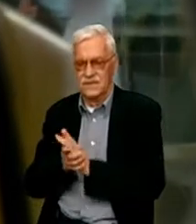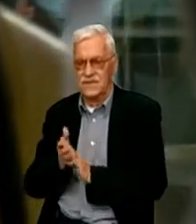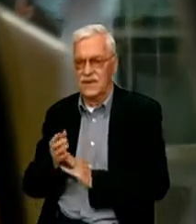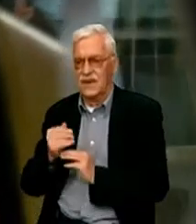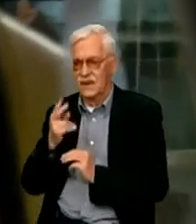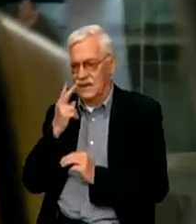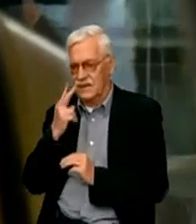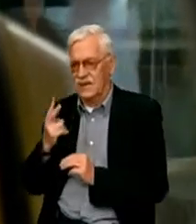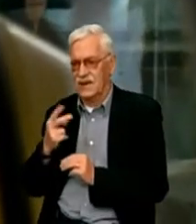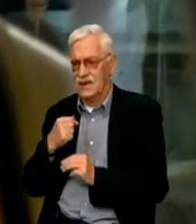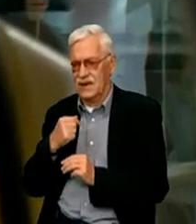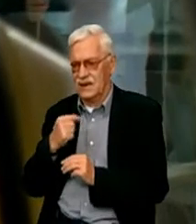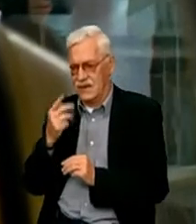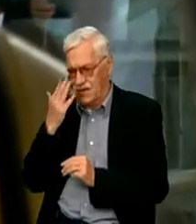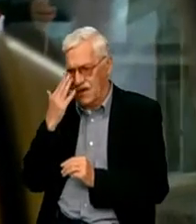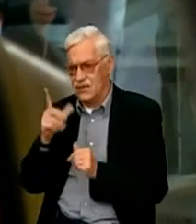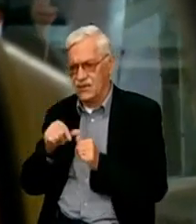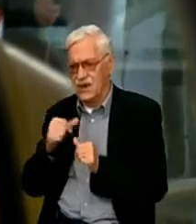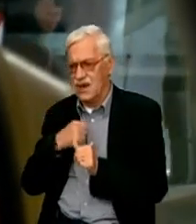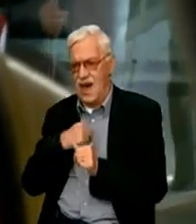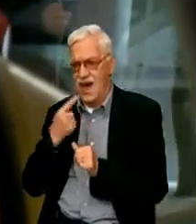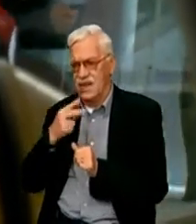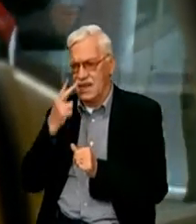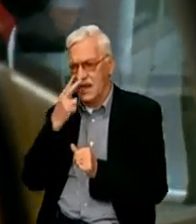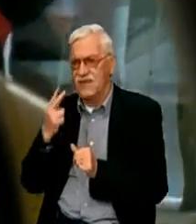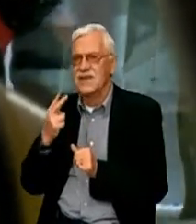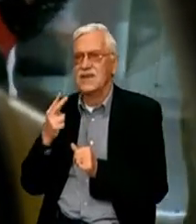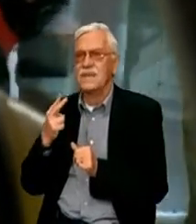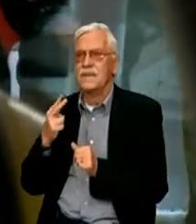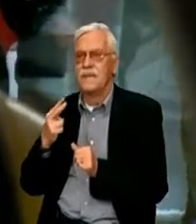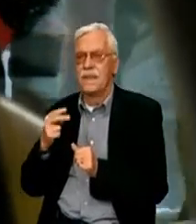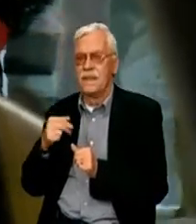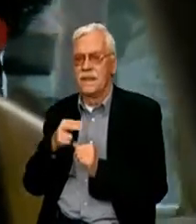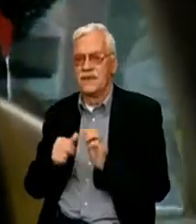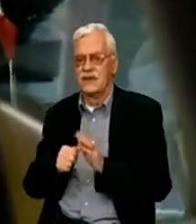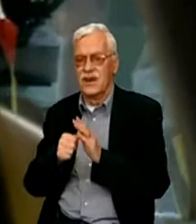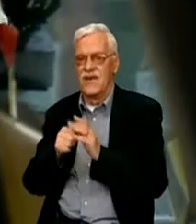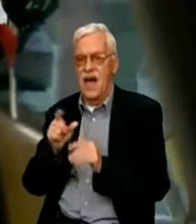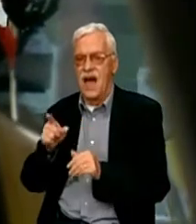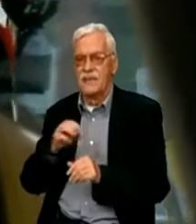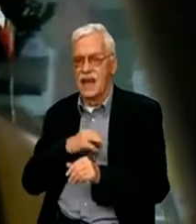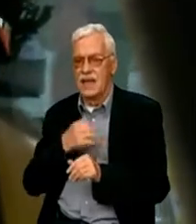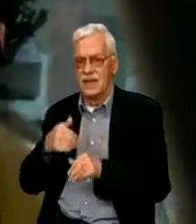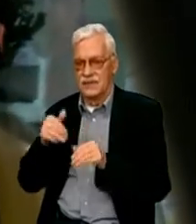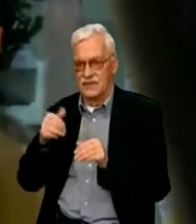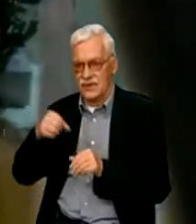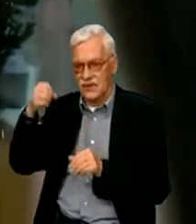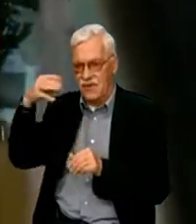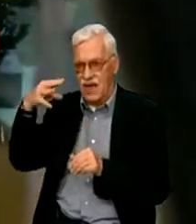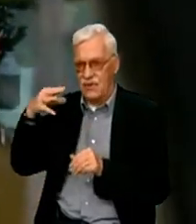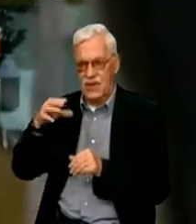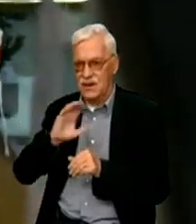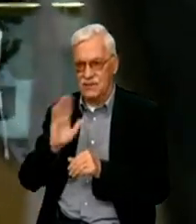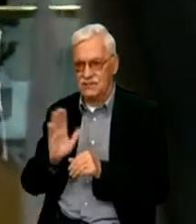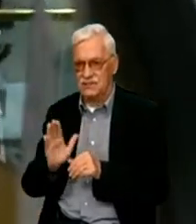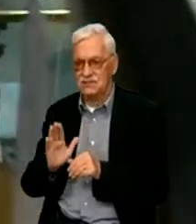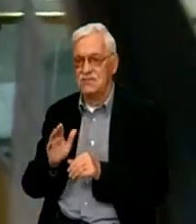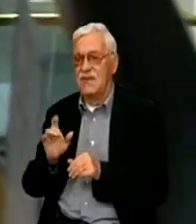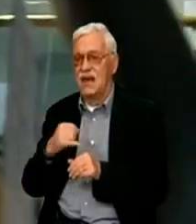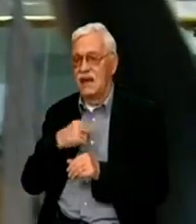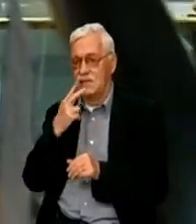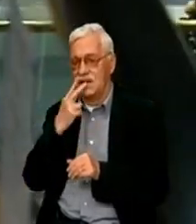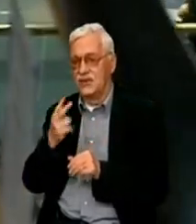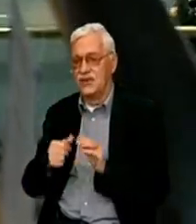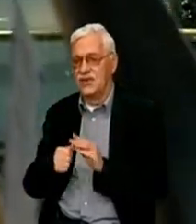generalnie wiedzą, że ja nie widzę. I wchodzi do mnie szef do łazienki, mówi: a pan, panie Robercie, światła nie pali? Ja tak patrzę na niego, mówię: no